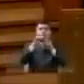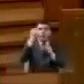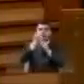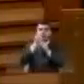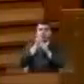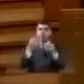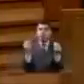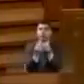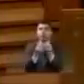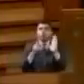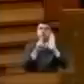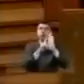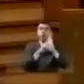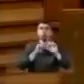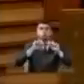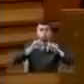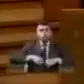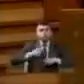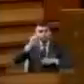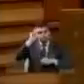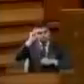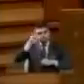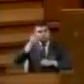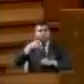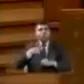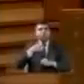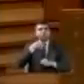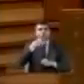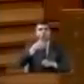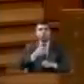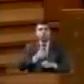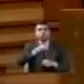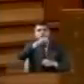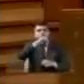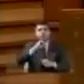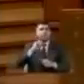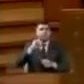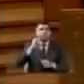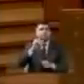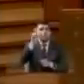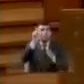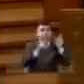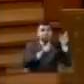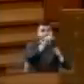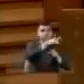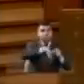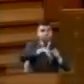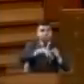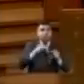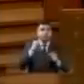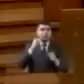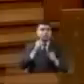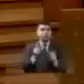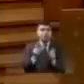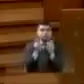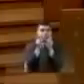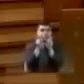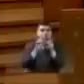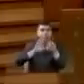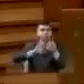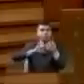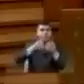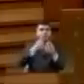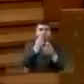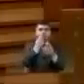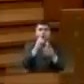وانا سعيد ان قلت تطرف مقابل تطرف، لان هذه بلادنا معنيا جميعا بالوقوف وجه كل من يستهدف